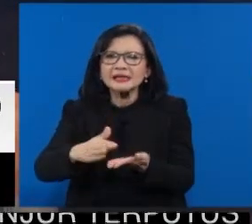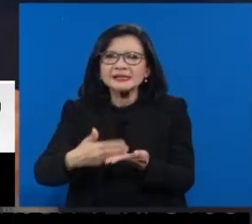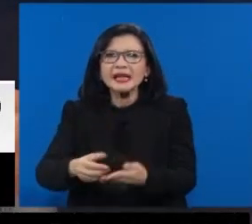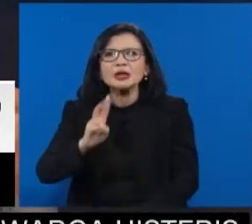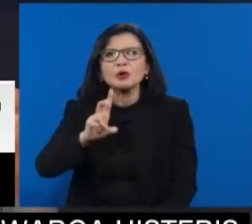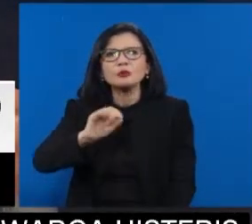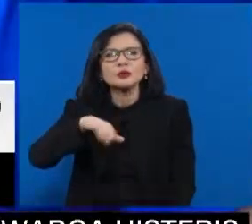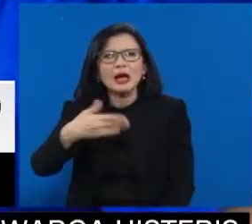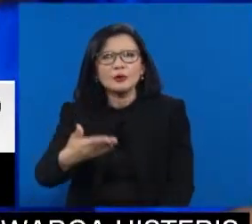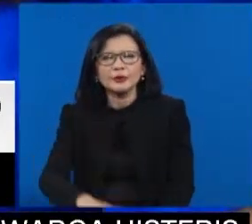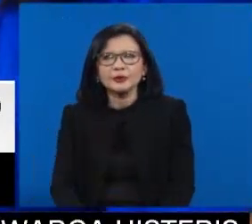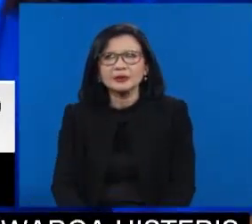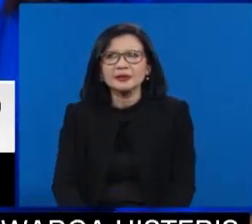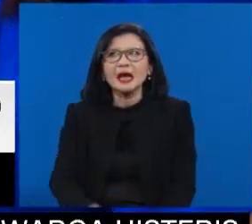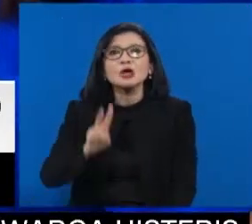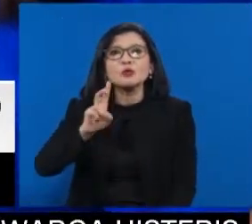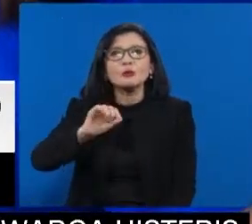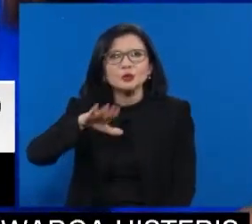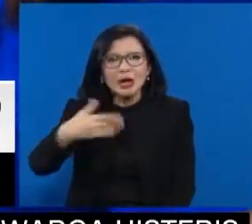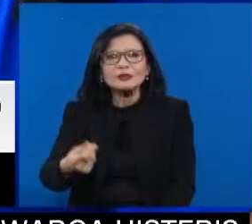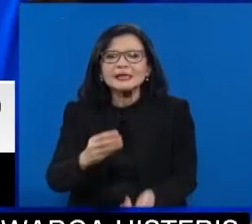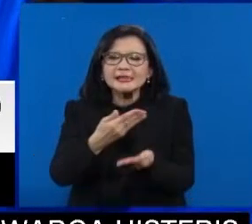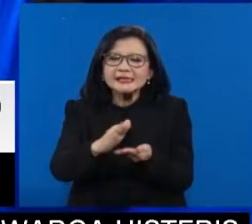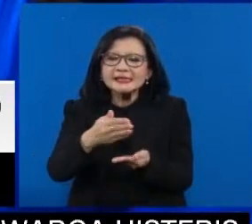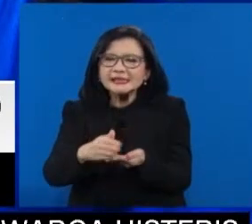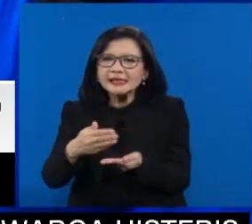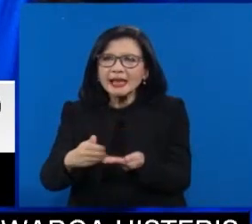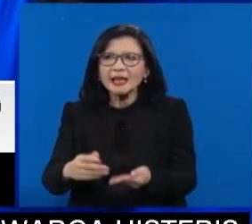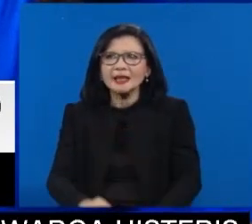tahun. 20 tahun. Karena